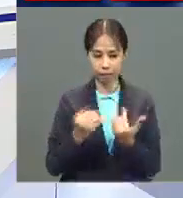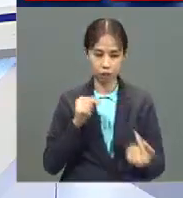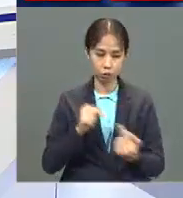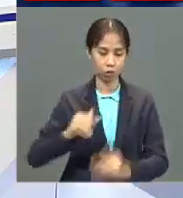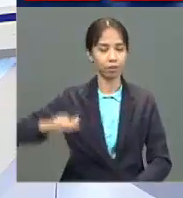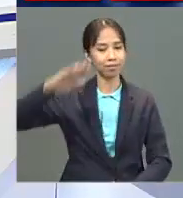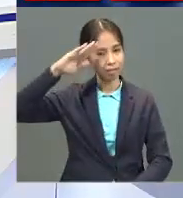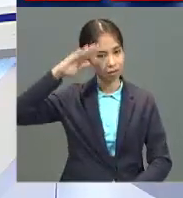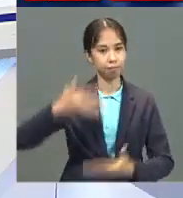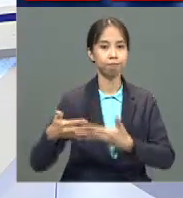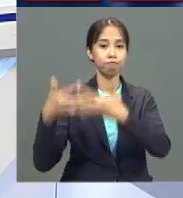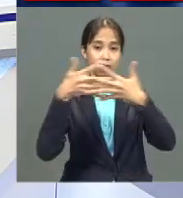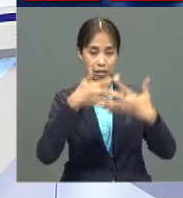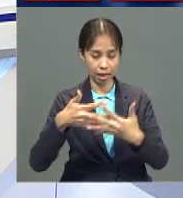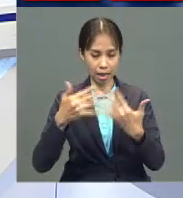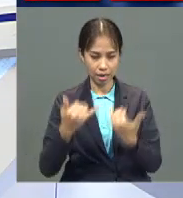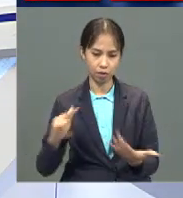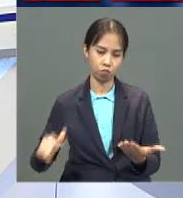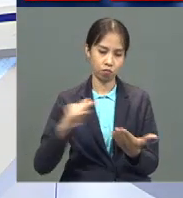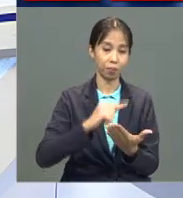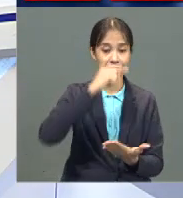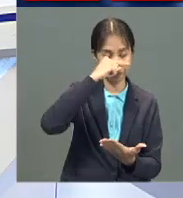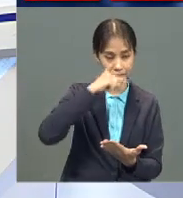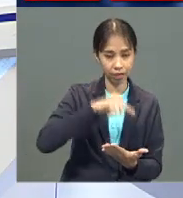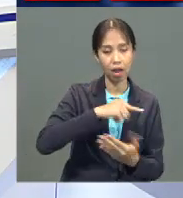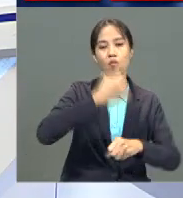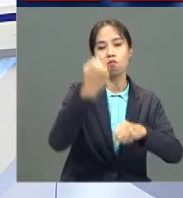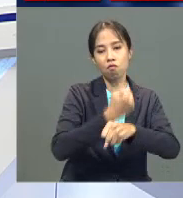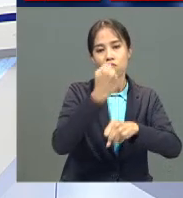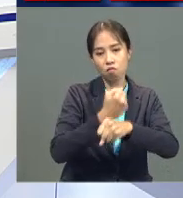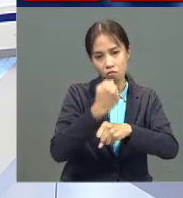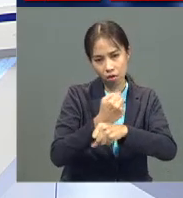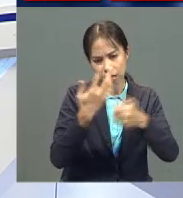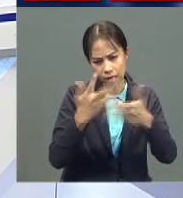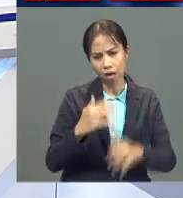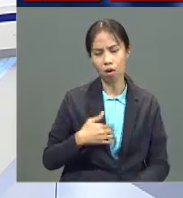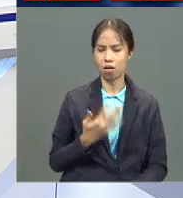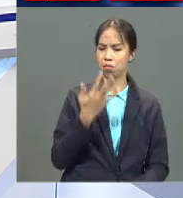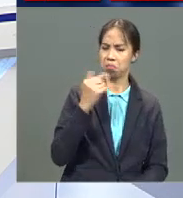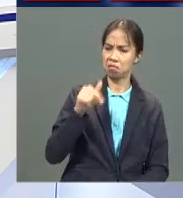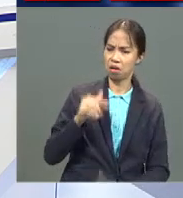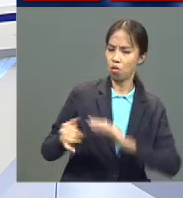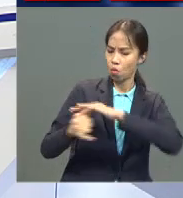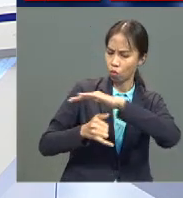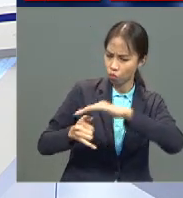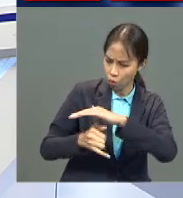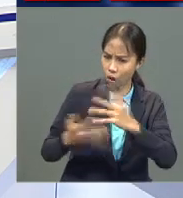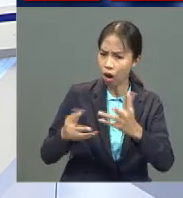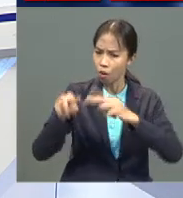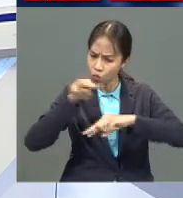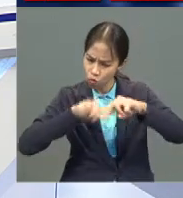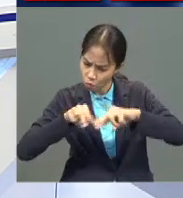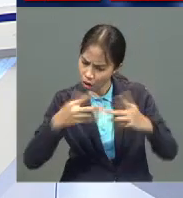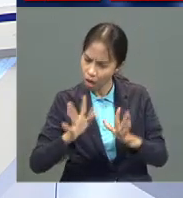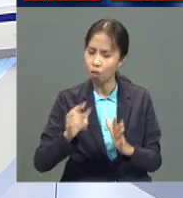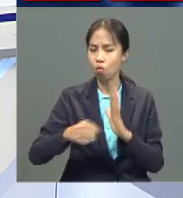ของทหารสหรัฐเองที่เข้ามาฝึกในประเทศไทยหลายคนตั้งข้อสงสัยว่าเอ๊ะแล้วเรื่องของการกักตัวการตรวจเนี่ยผลออกมาเป็นอย่างไรบ้